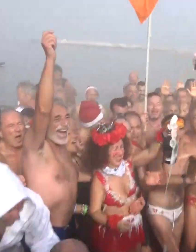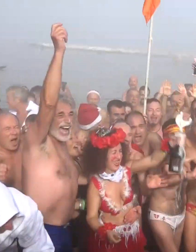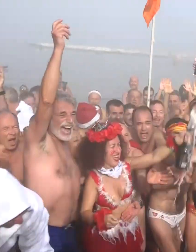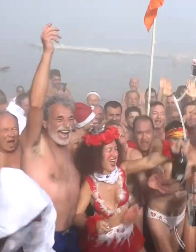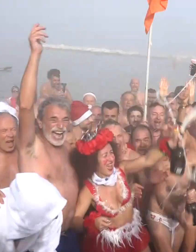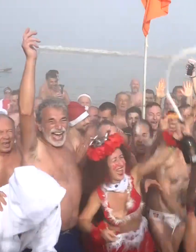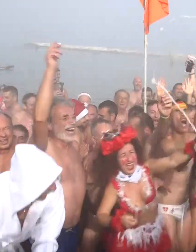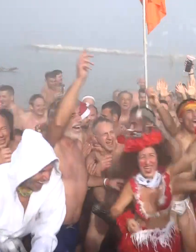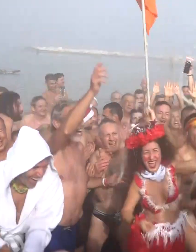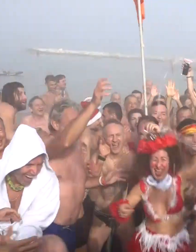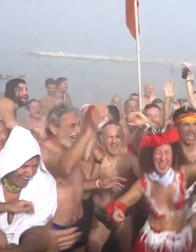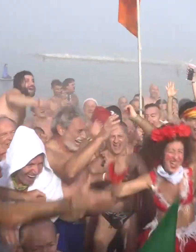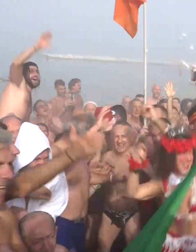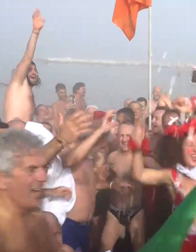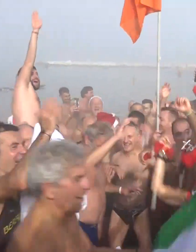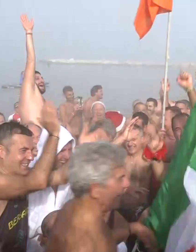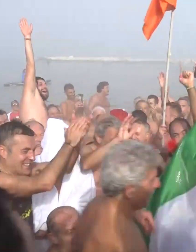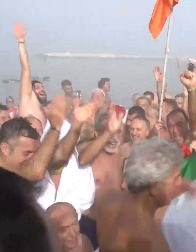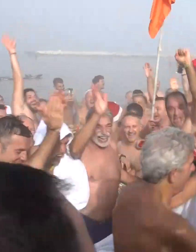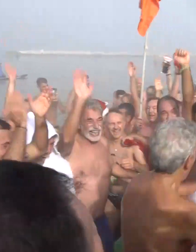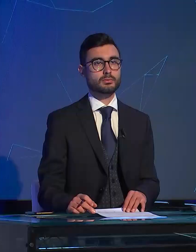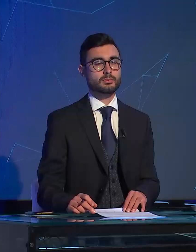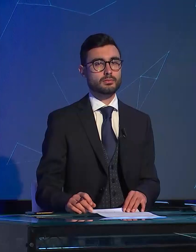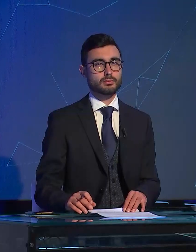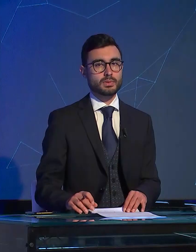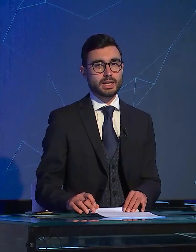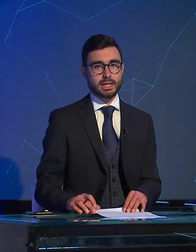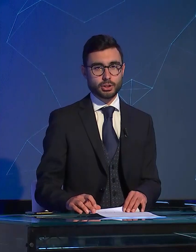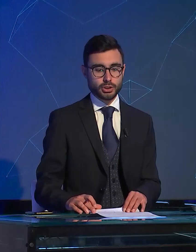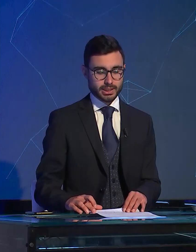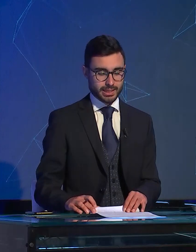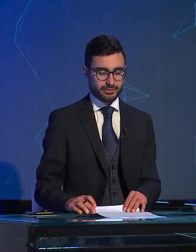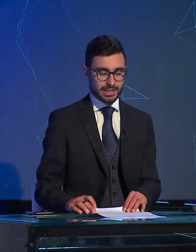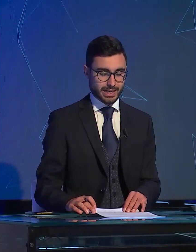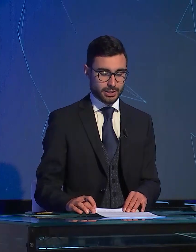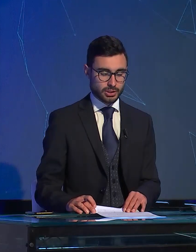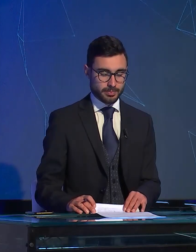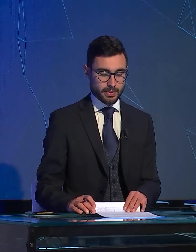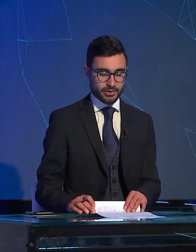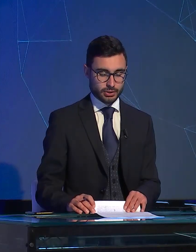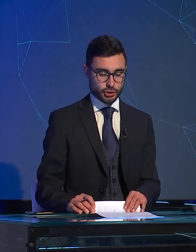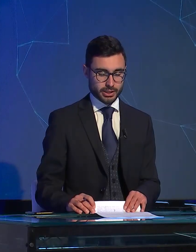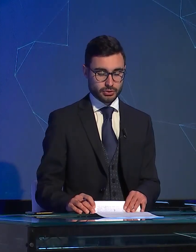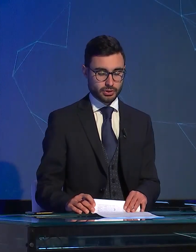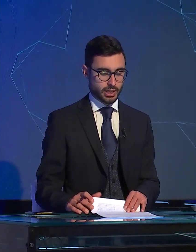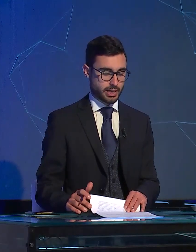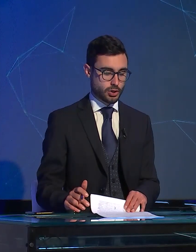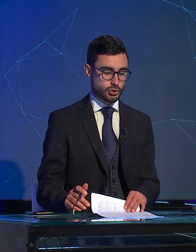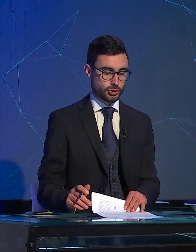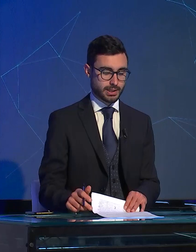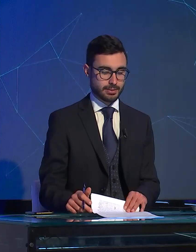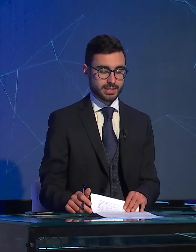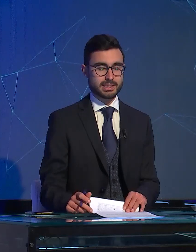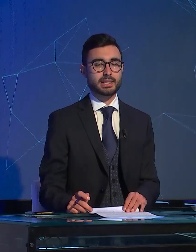sperando che siano anche verso il meglio come tutti ci auguriamo la Madonna di Avigliano da papa Francesco ieri